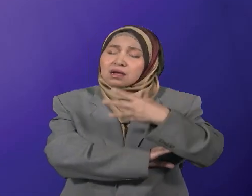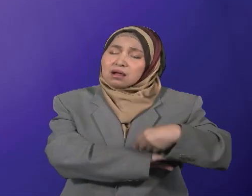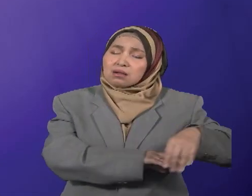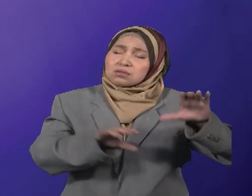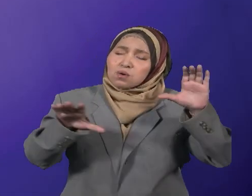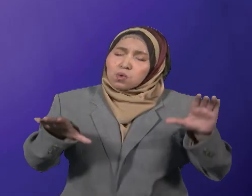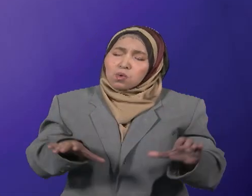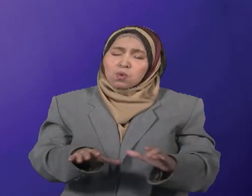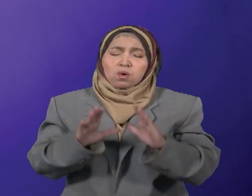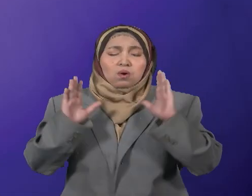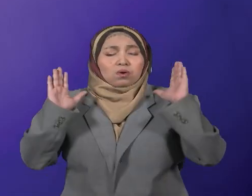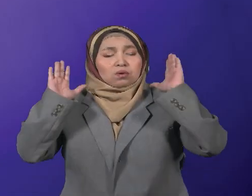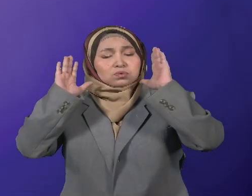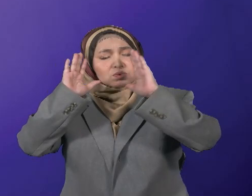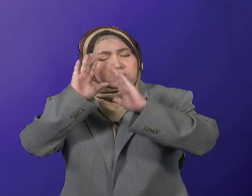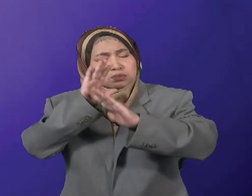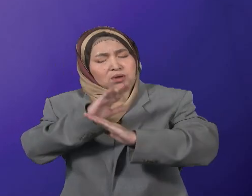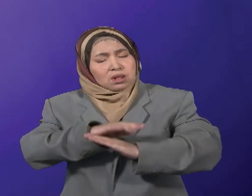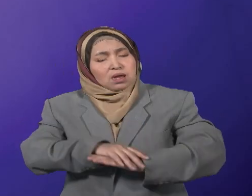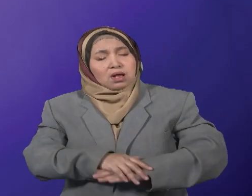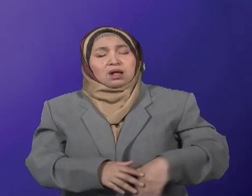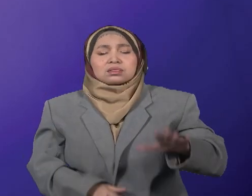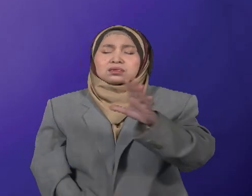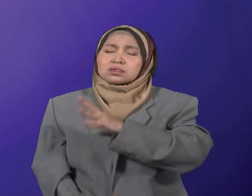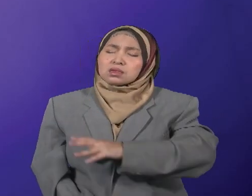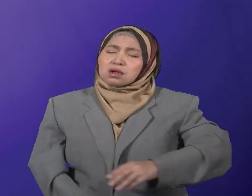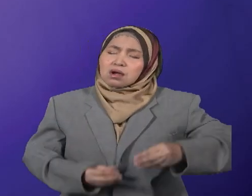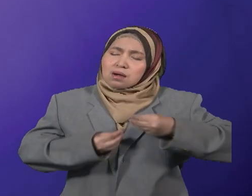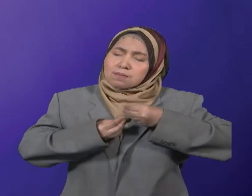الصالحات وأقاموا الصلاة